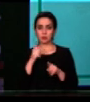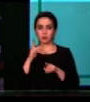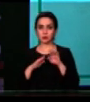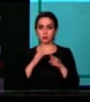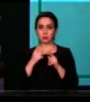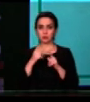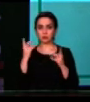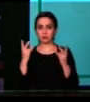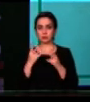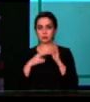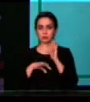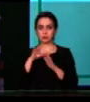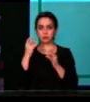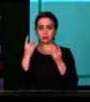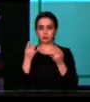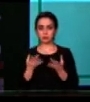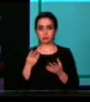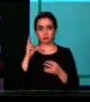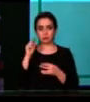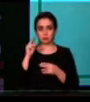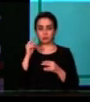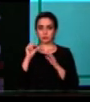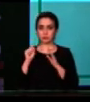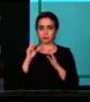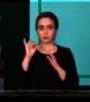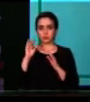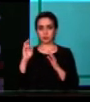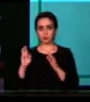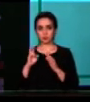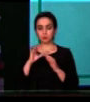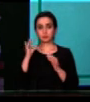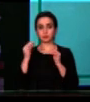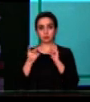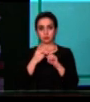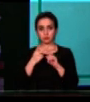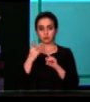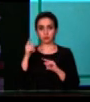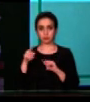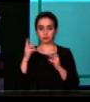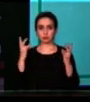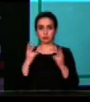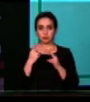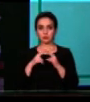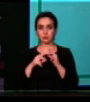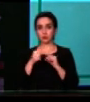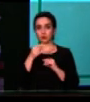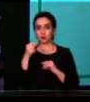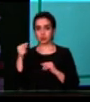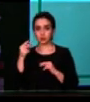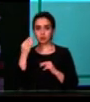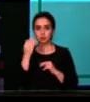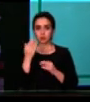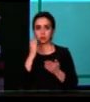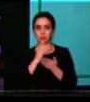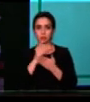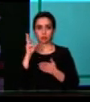нам необходимо выбрать два простых числа – А и Б. На втором шаге необходимо вычислить произведение